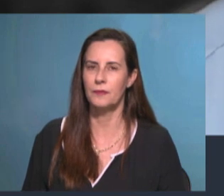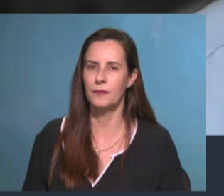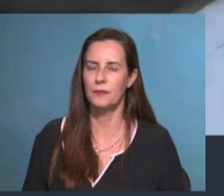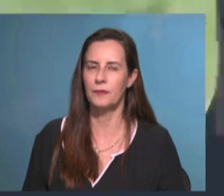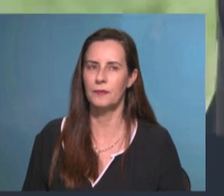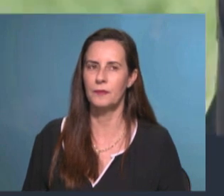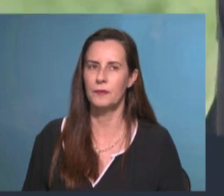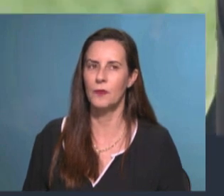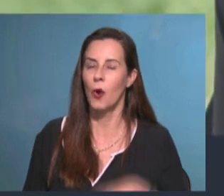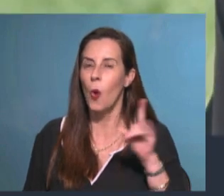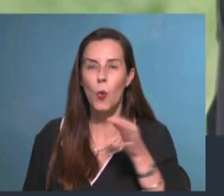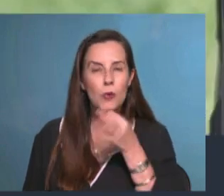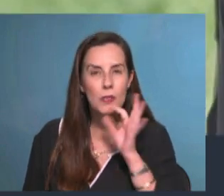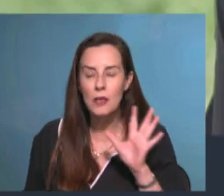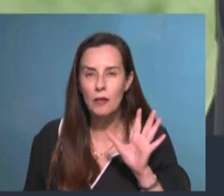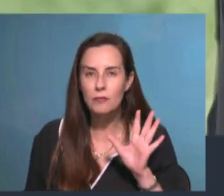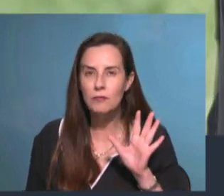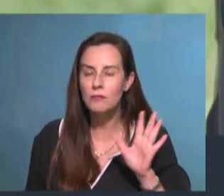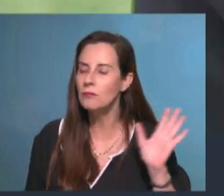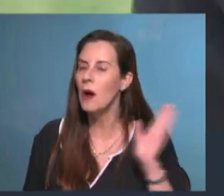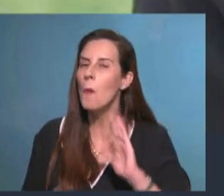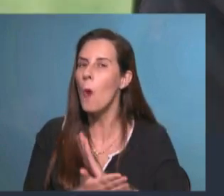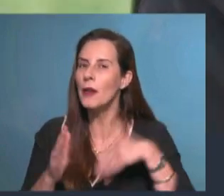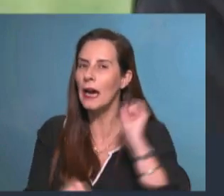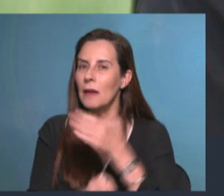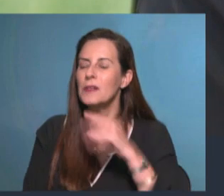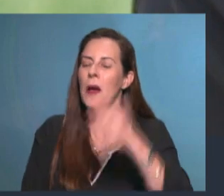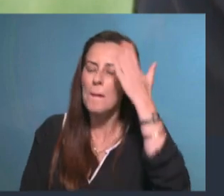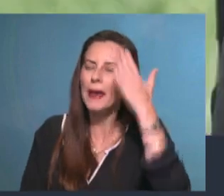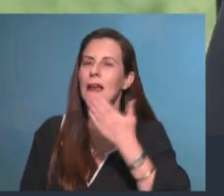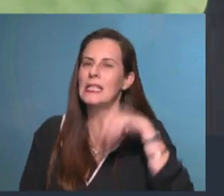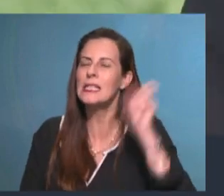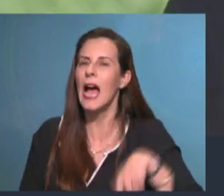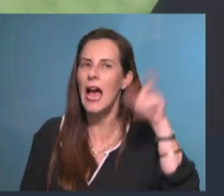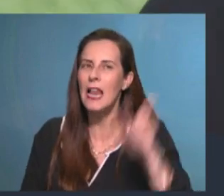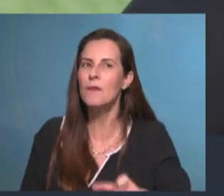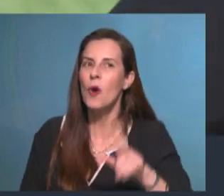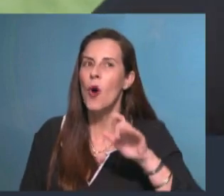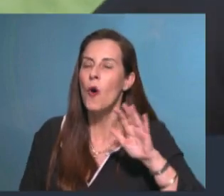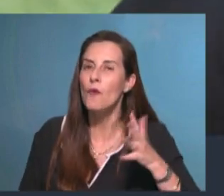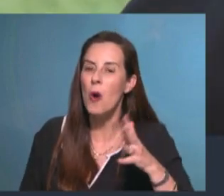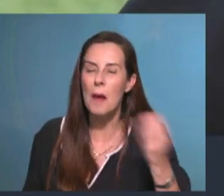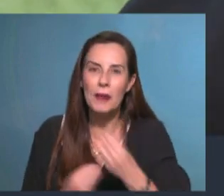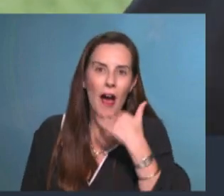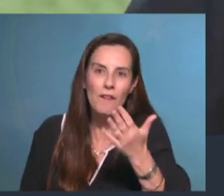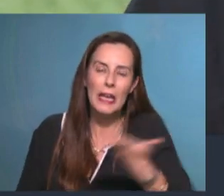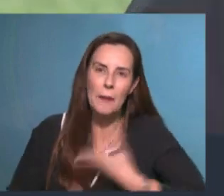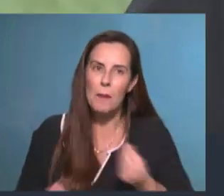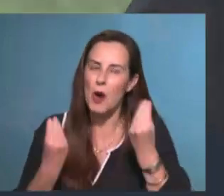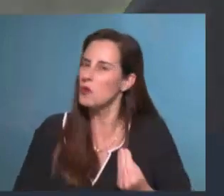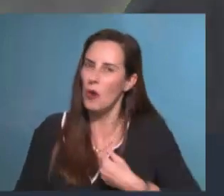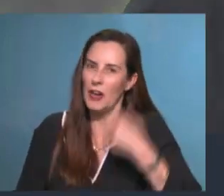הוא צעיר, בשל מהכלא הישראלי, מכיר את הישראלים, ואולי מאז יצא מתוק, אני לא